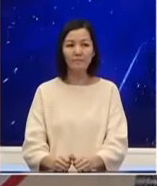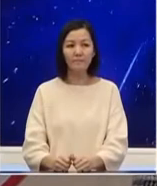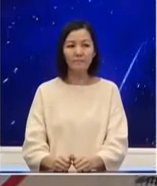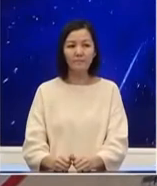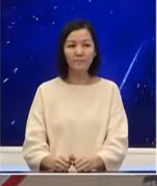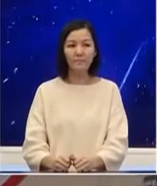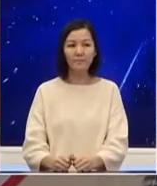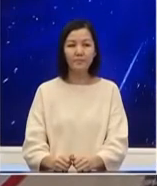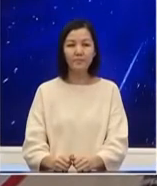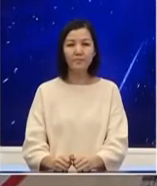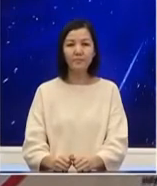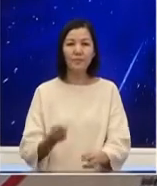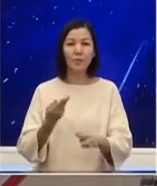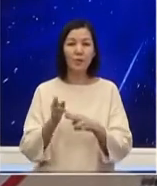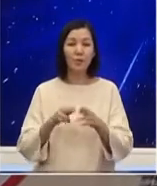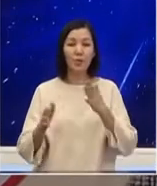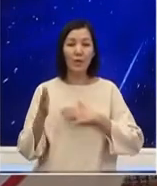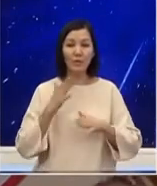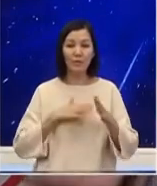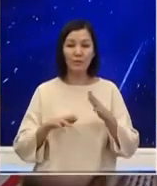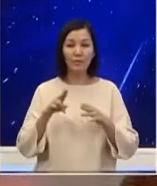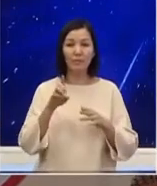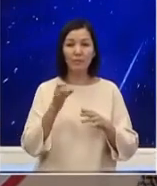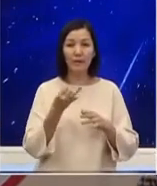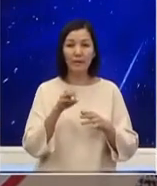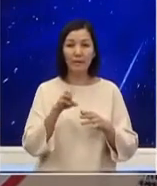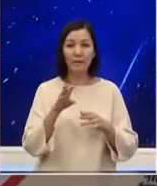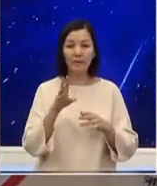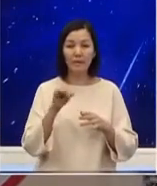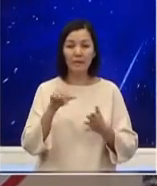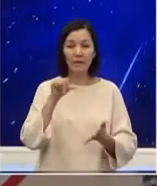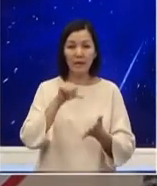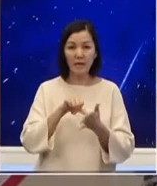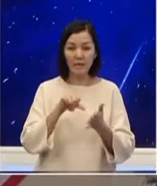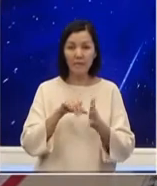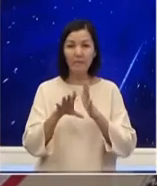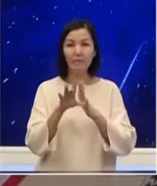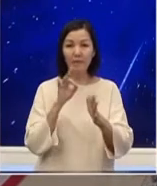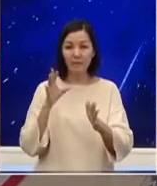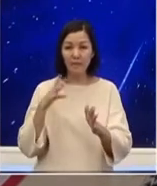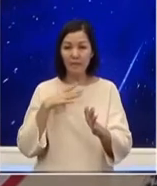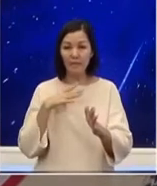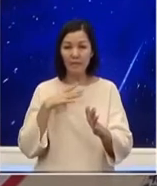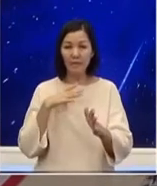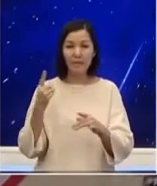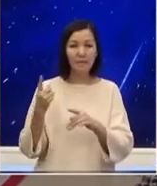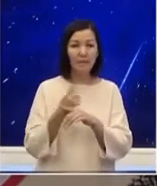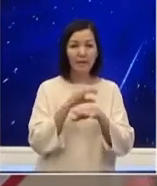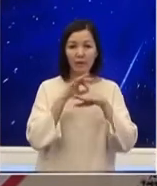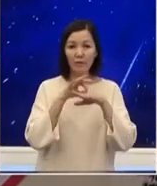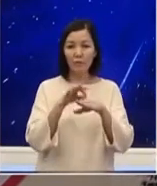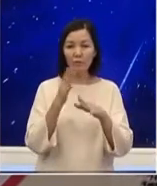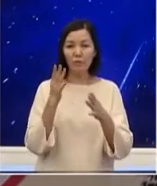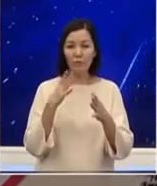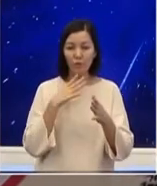күйім керемет. Енді осындай праймеризден өтіп, ол енді біздің Қазақстанда ноу-хау, бірінші рет осындай